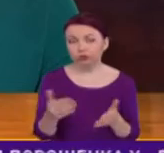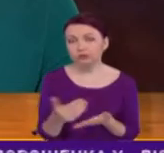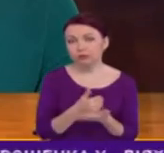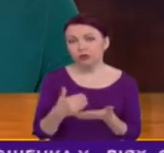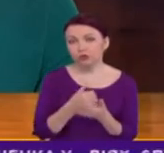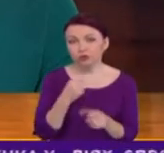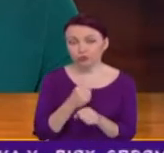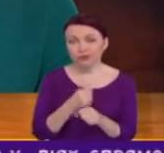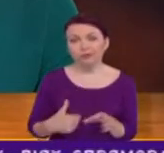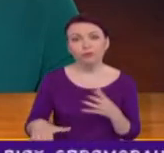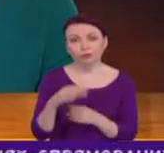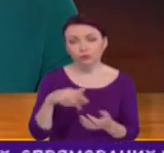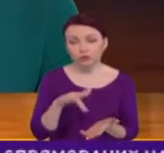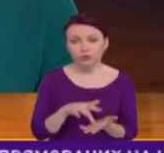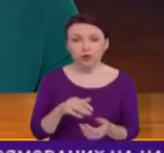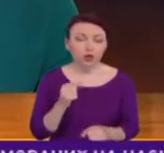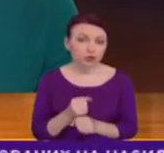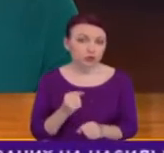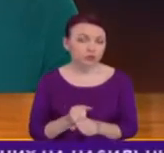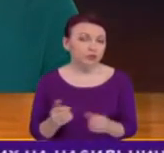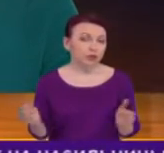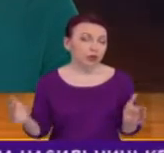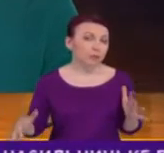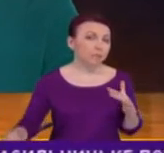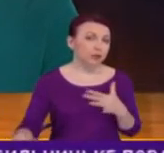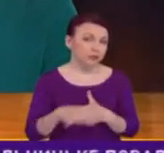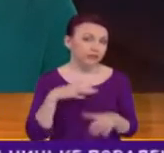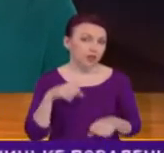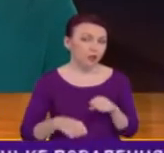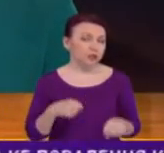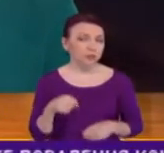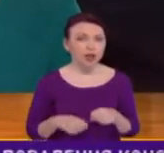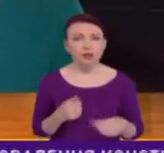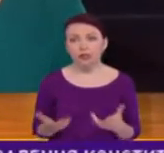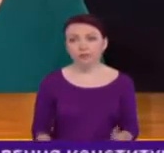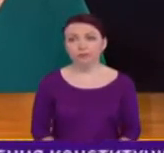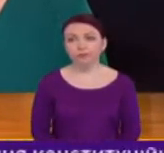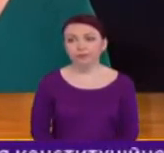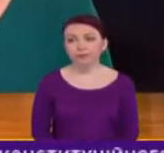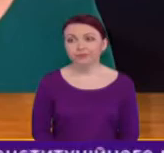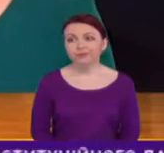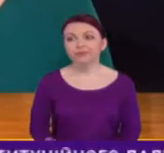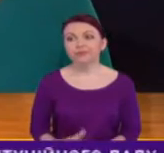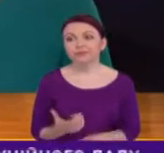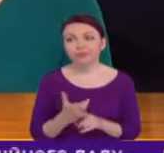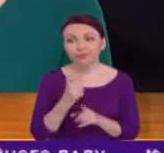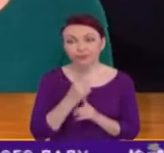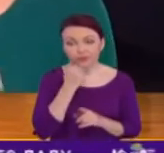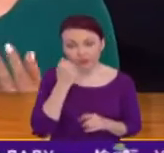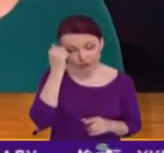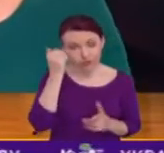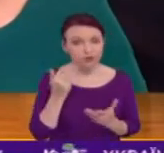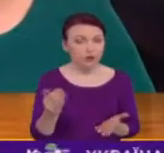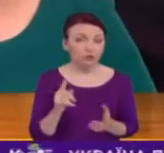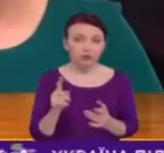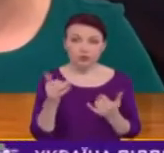всьому Києву, зробити цілий масив велосипедним. Так, дуже дякуємо вам, пане Олександре, за те,